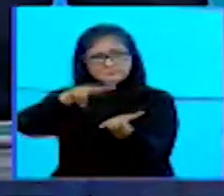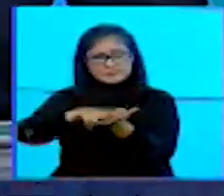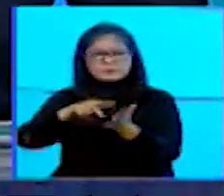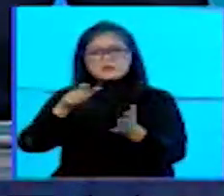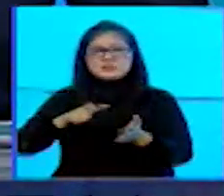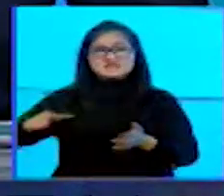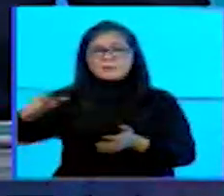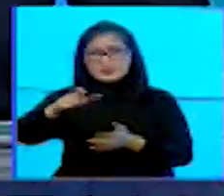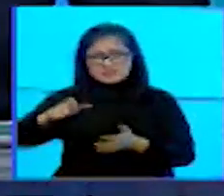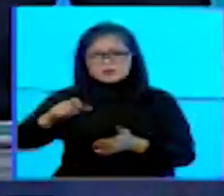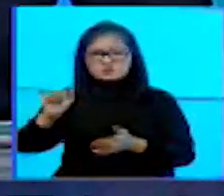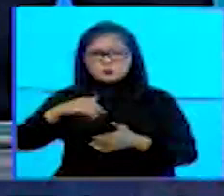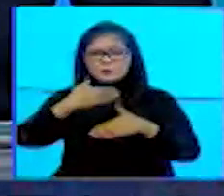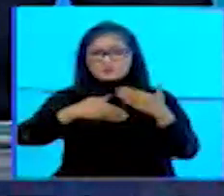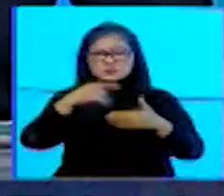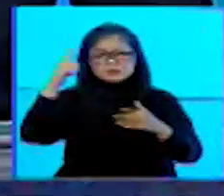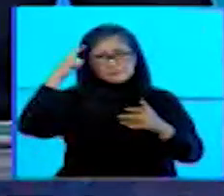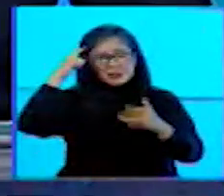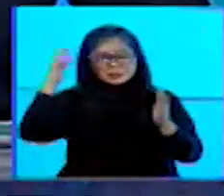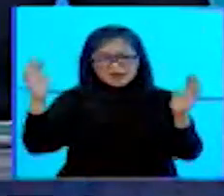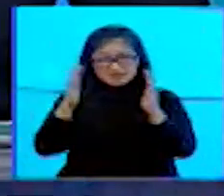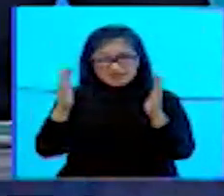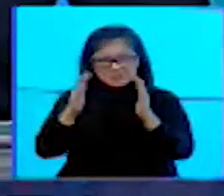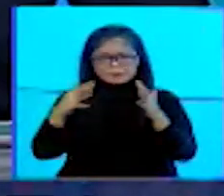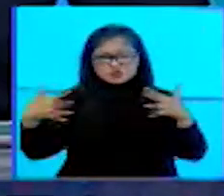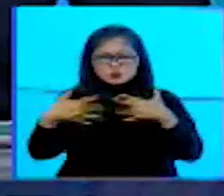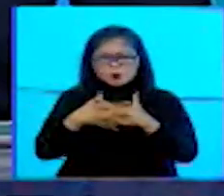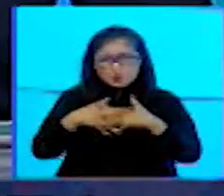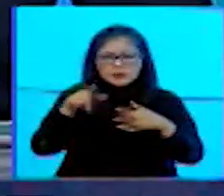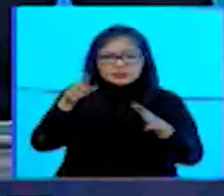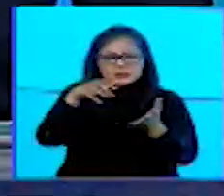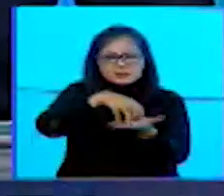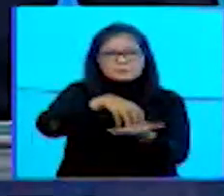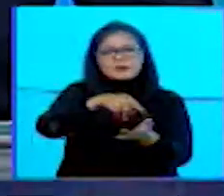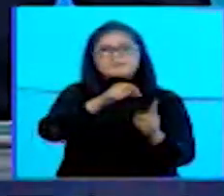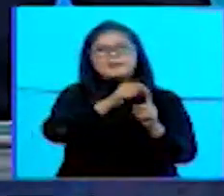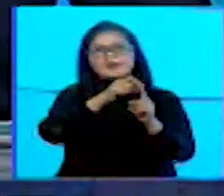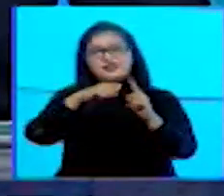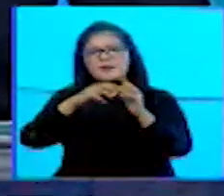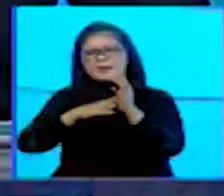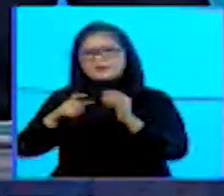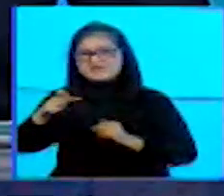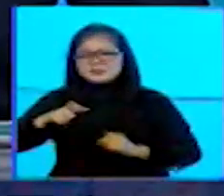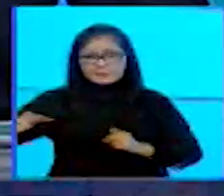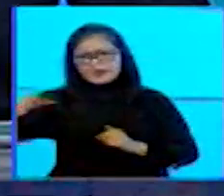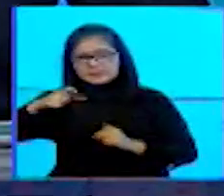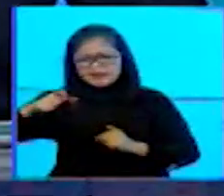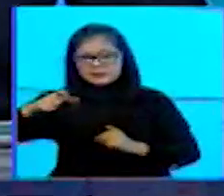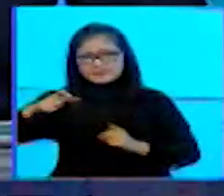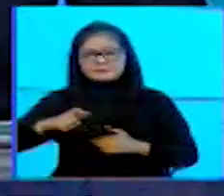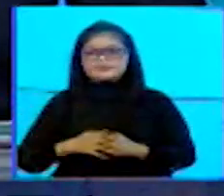skala kecamatan. Hal ini dilakukan agar proses pembelajaran tatap muka dapat digelar sesuai dengan kategori